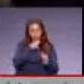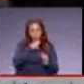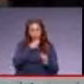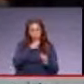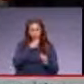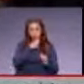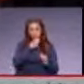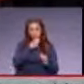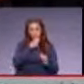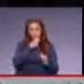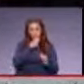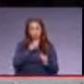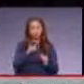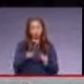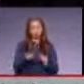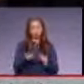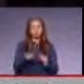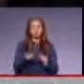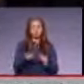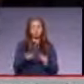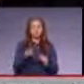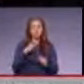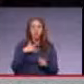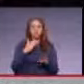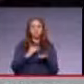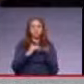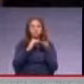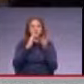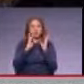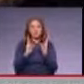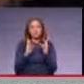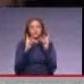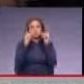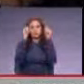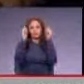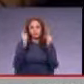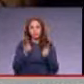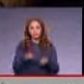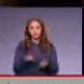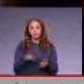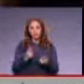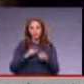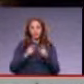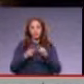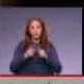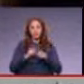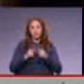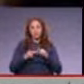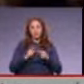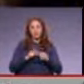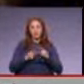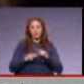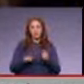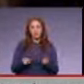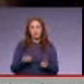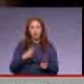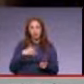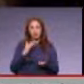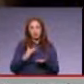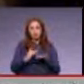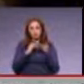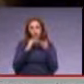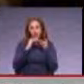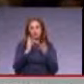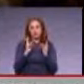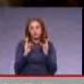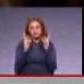الجمعيه. انا شفت المره اللي فاتت، لكن هم اعتقد محتاجين حاجات. يعني